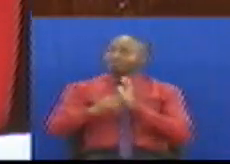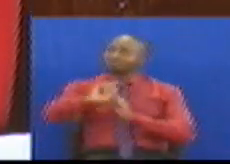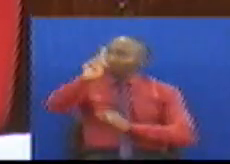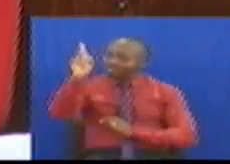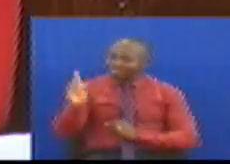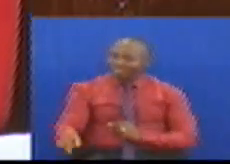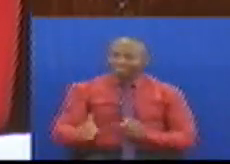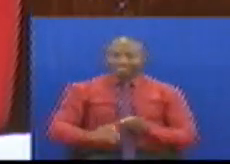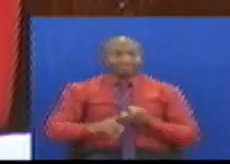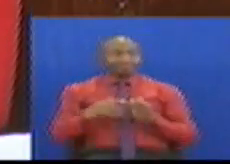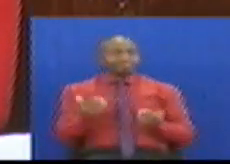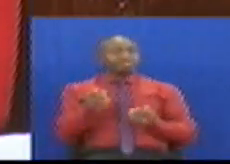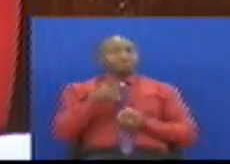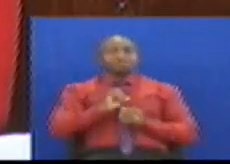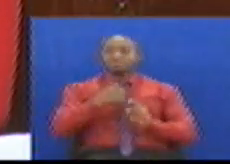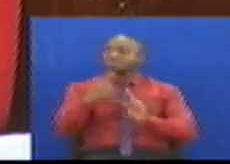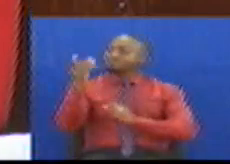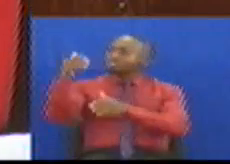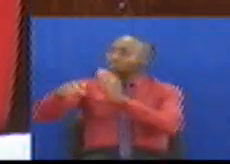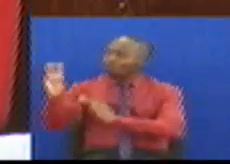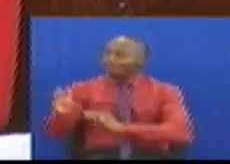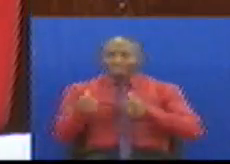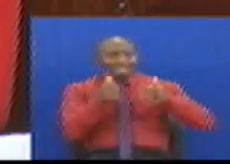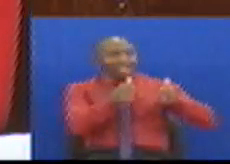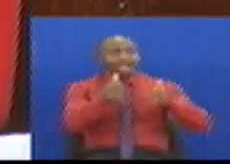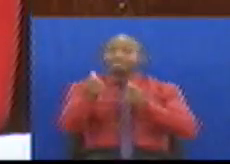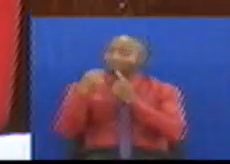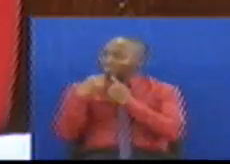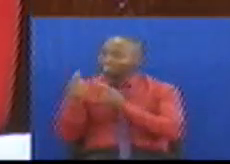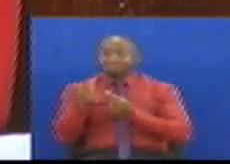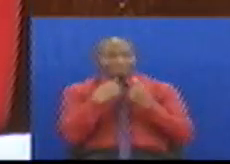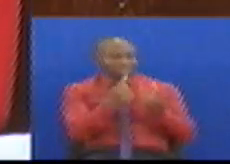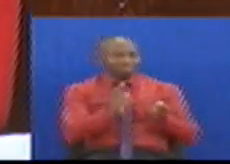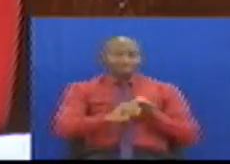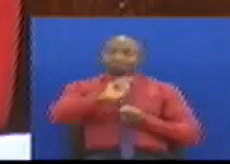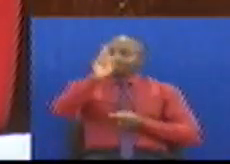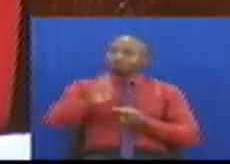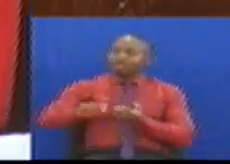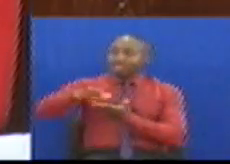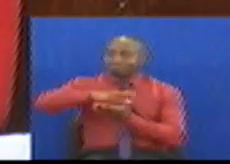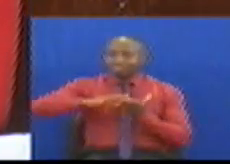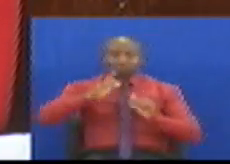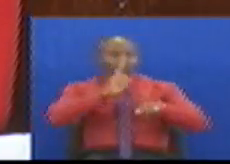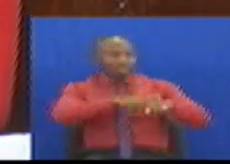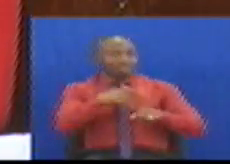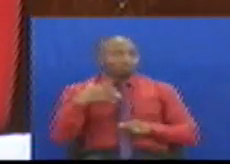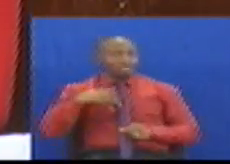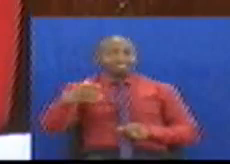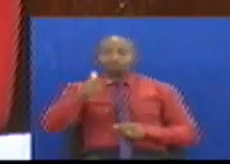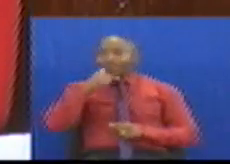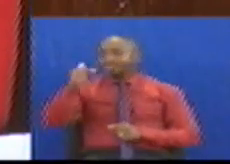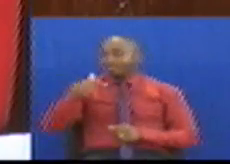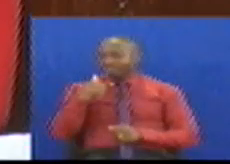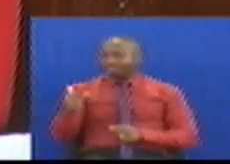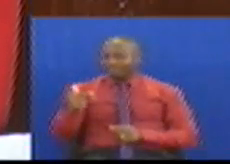milioni 50 ziliishia wapi? Ni ahadi mlisema. Tulikuwa na swali la msingi hapa wakati waziri wa TAMISEMI